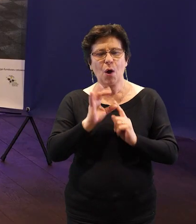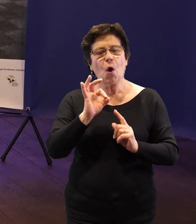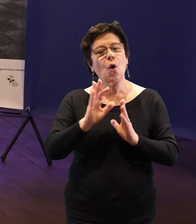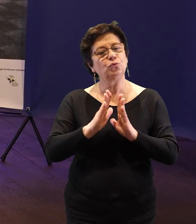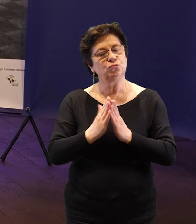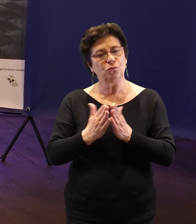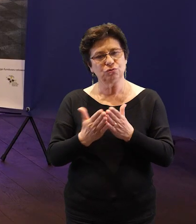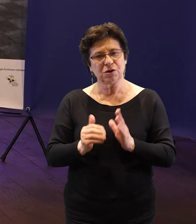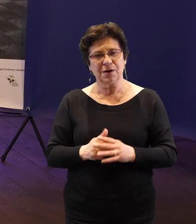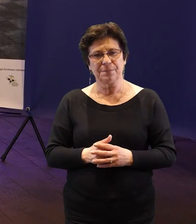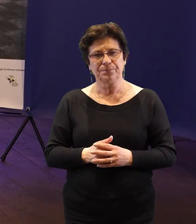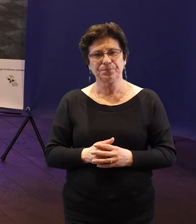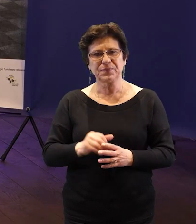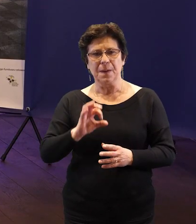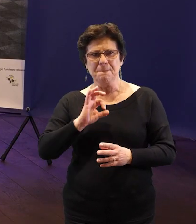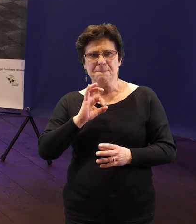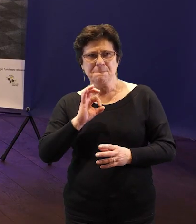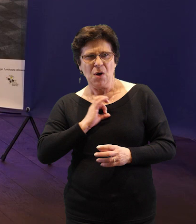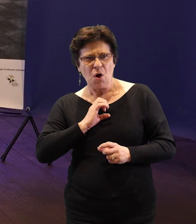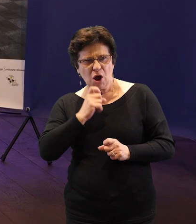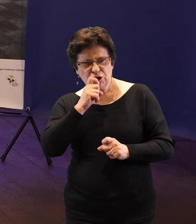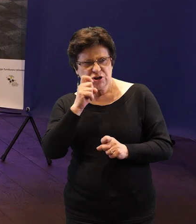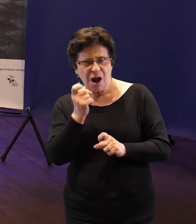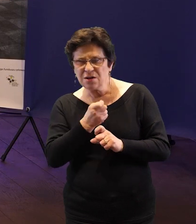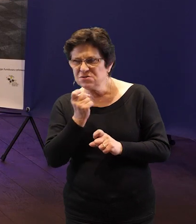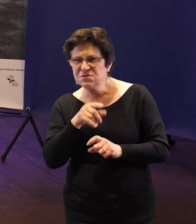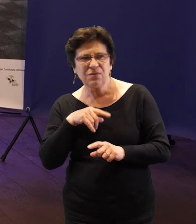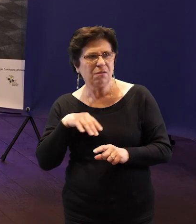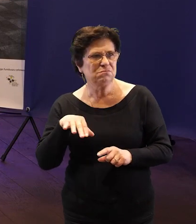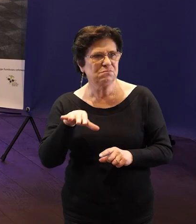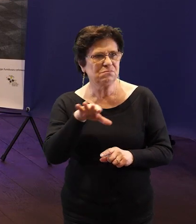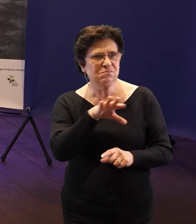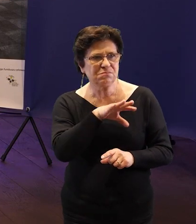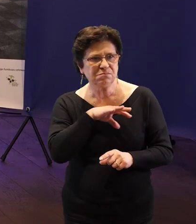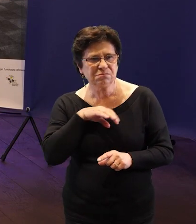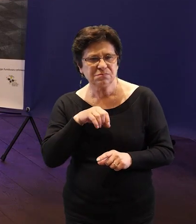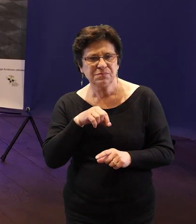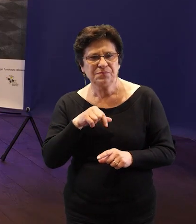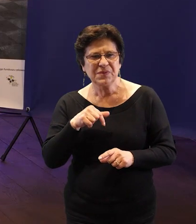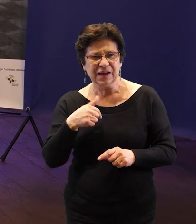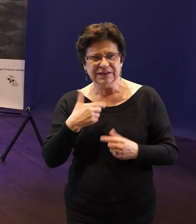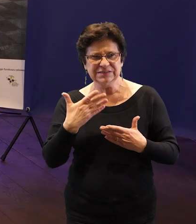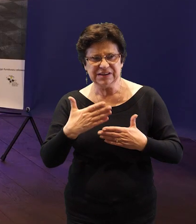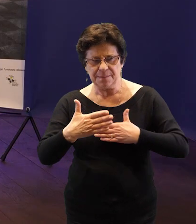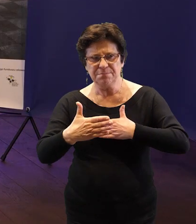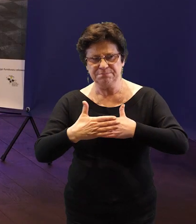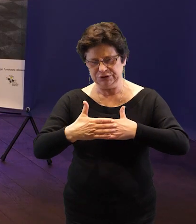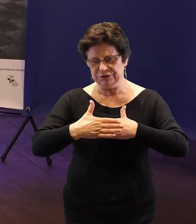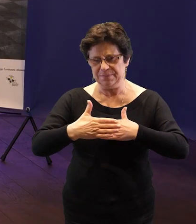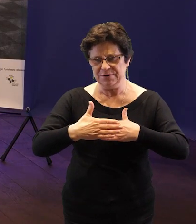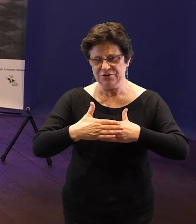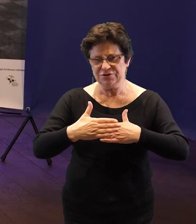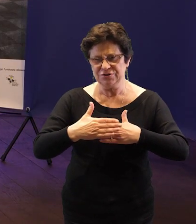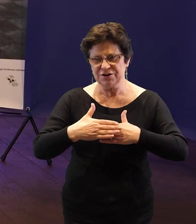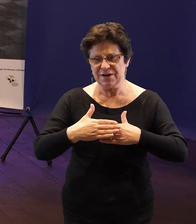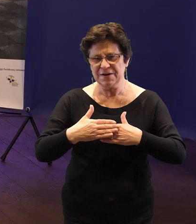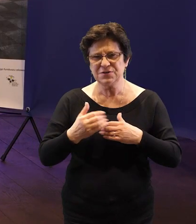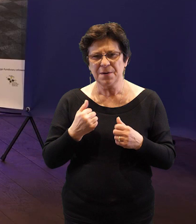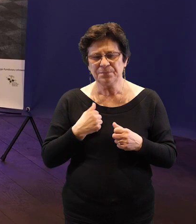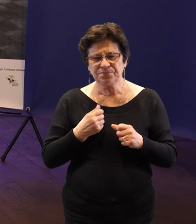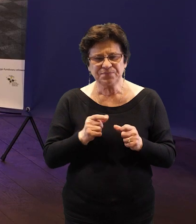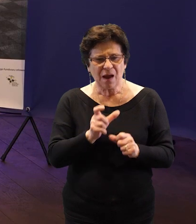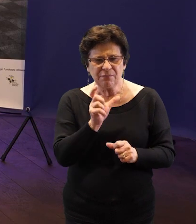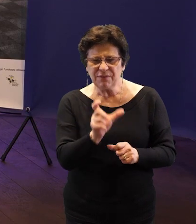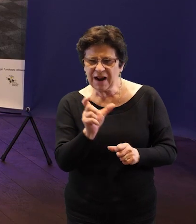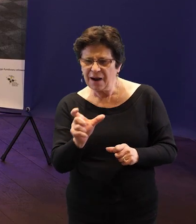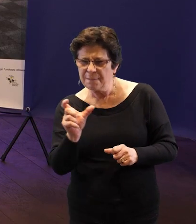Porozmawiamy sobie o moich śledztwach. Ja postaram się przybliżyć niektóre fragmenty tych